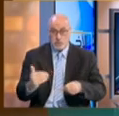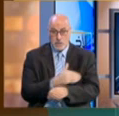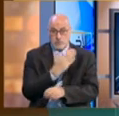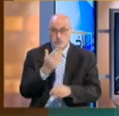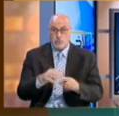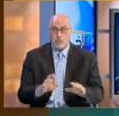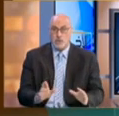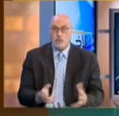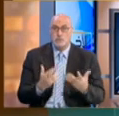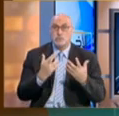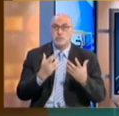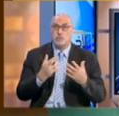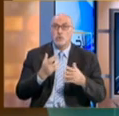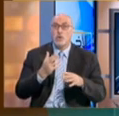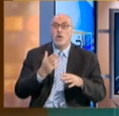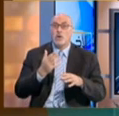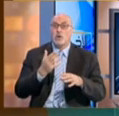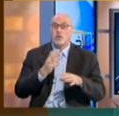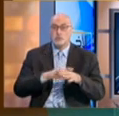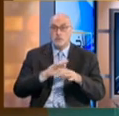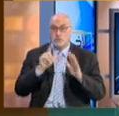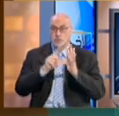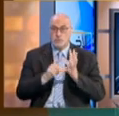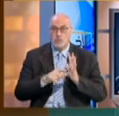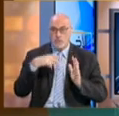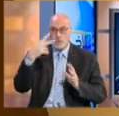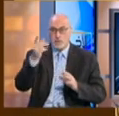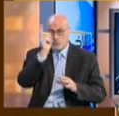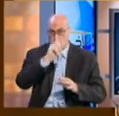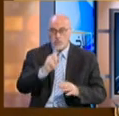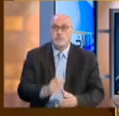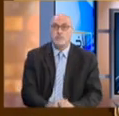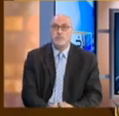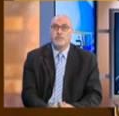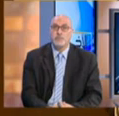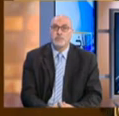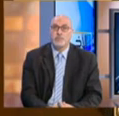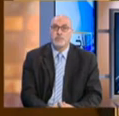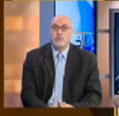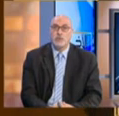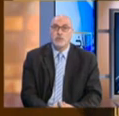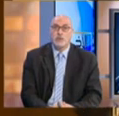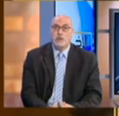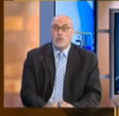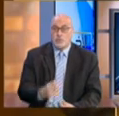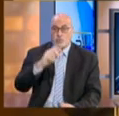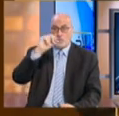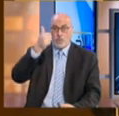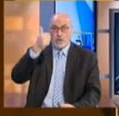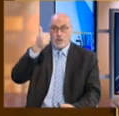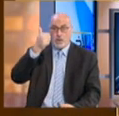إنشاء المحكمة الدستورية التركية باعتبار أول رئيس